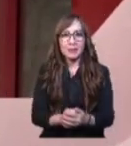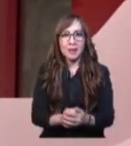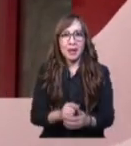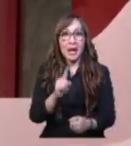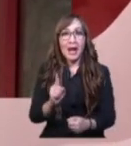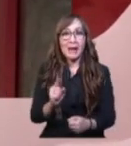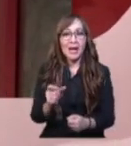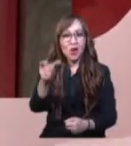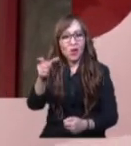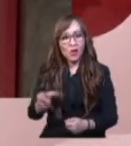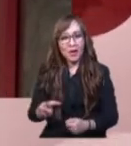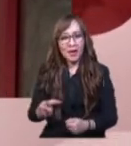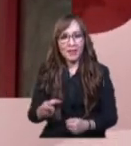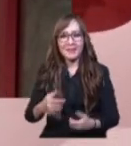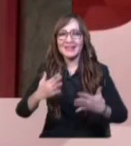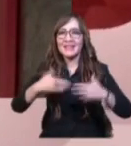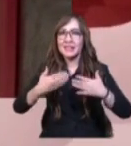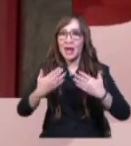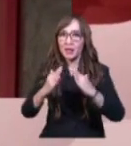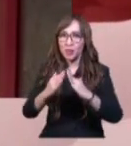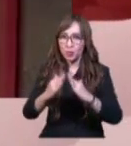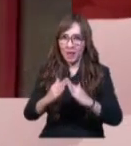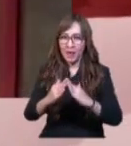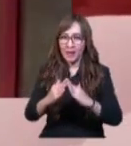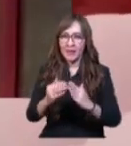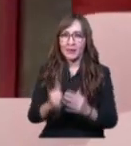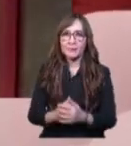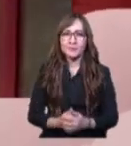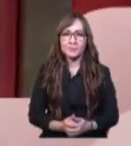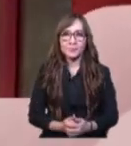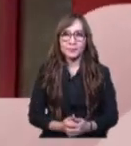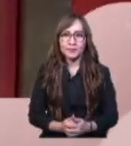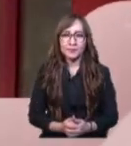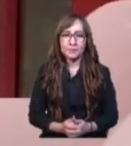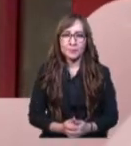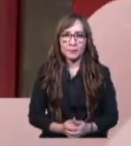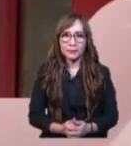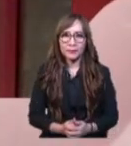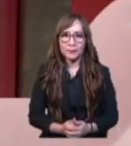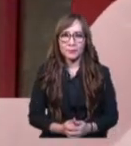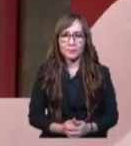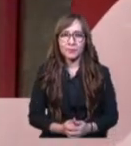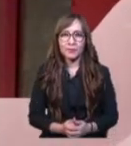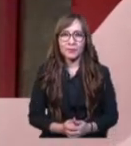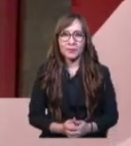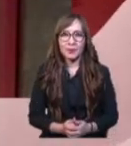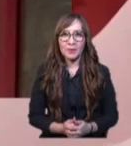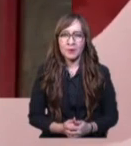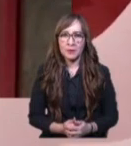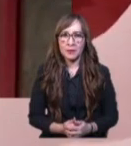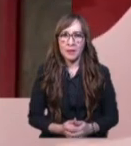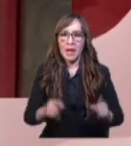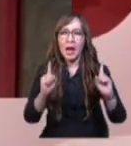rumah tapi bisa menikmati tuku gitu. Terjadi social distancing tapi cash flow dari tuku tetap terjaga. Kenapa